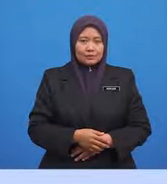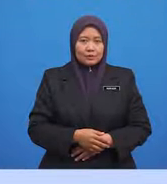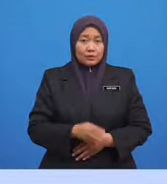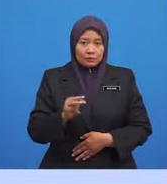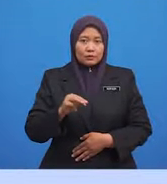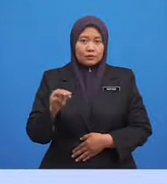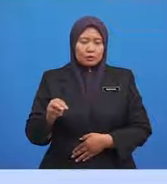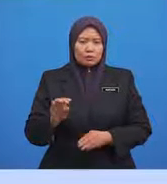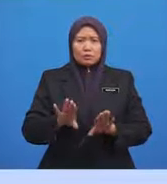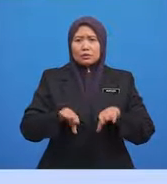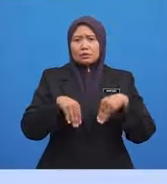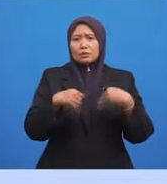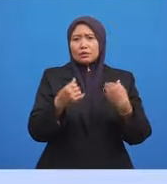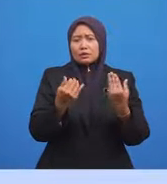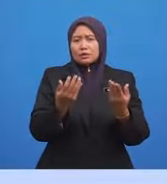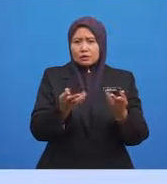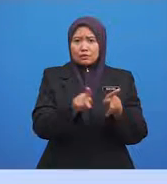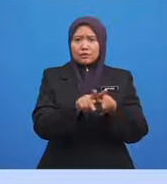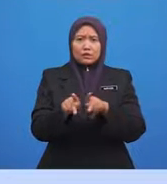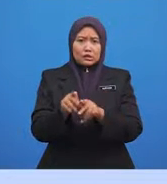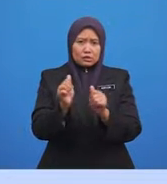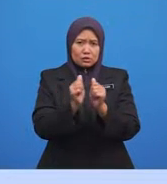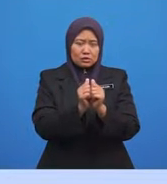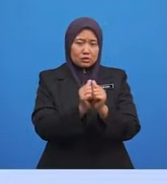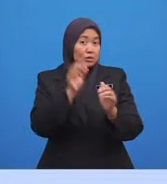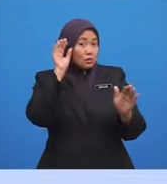Murid-murid, bagaimana pula dengan paparan ini?